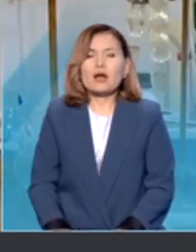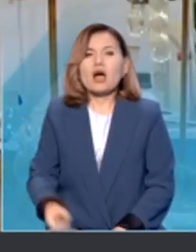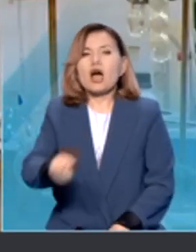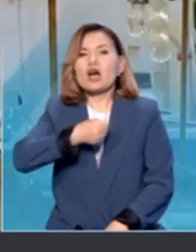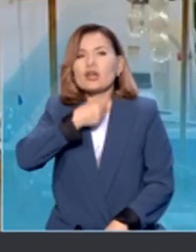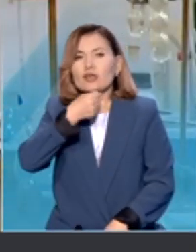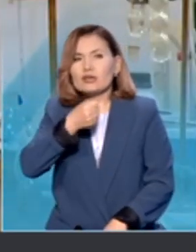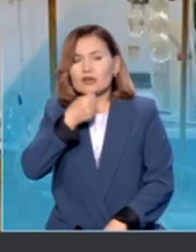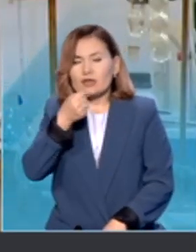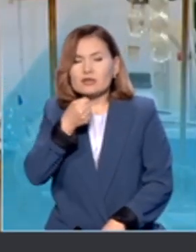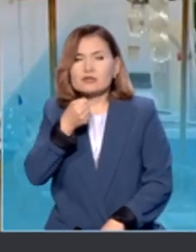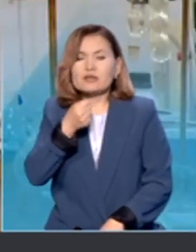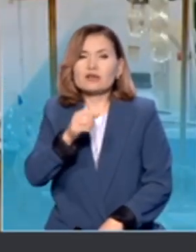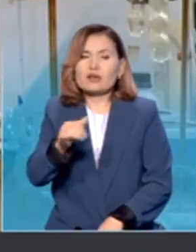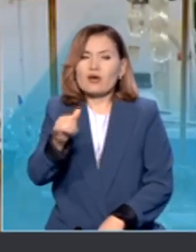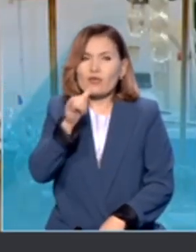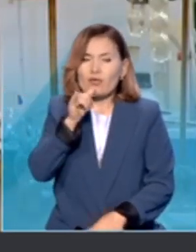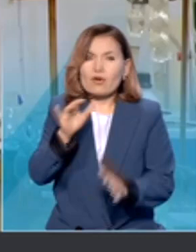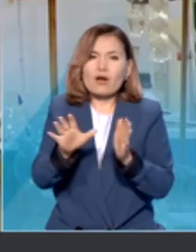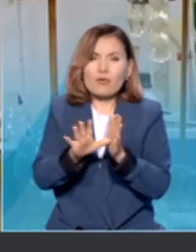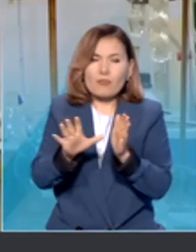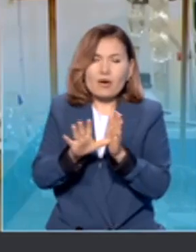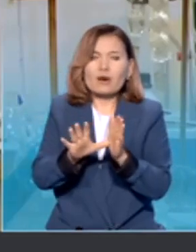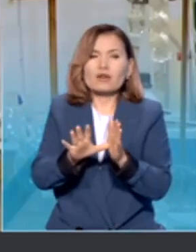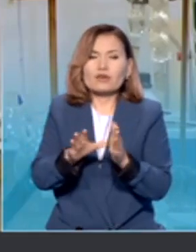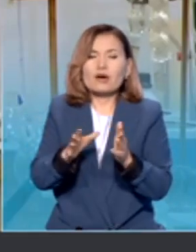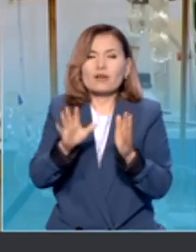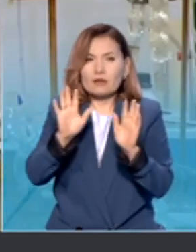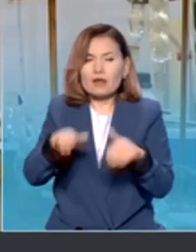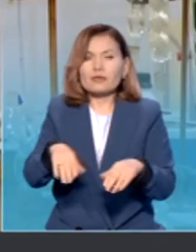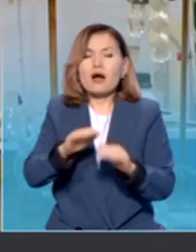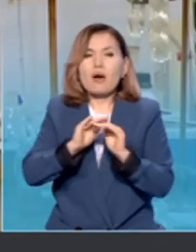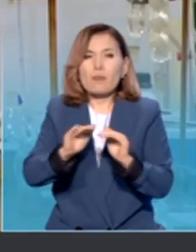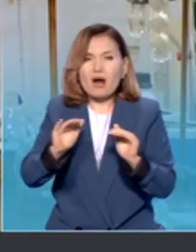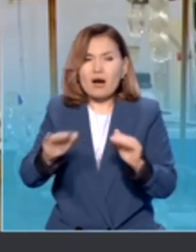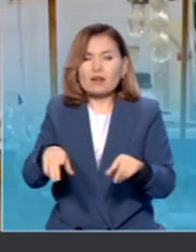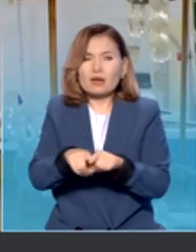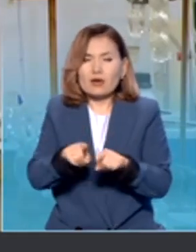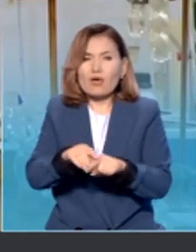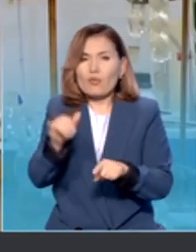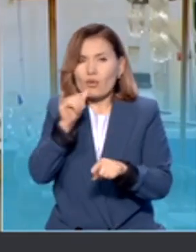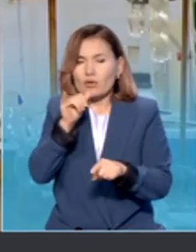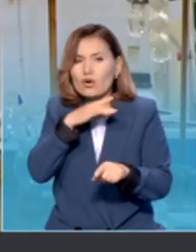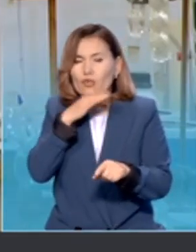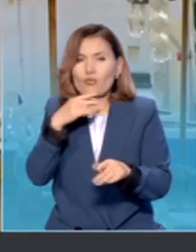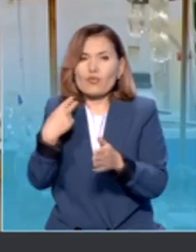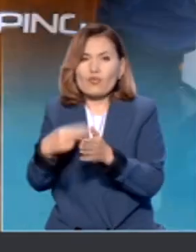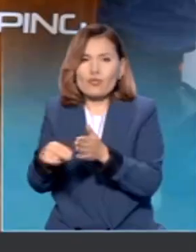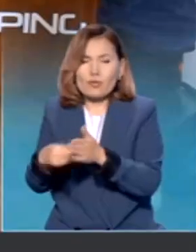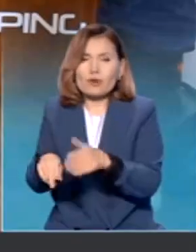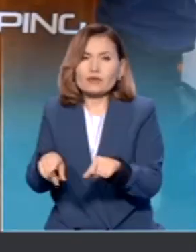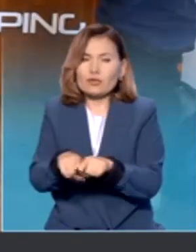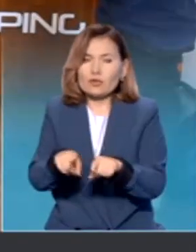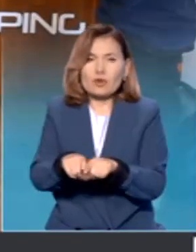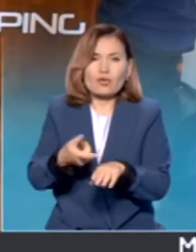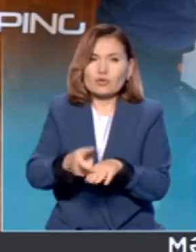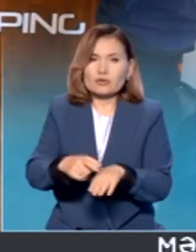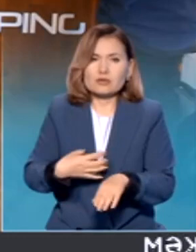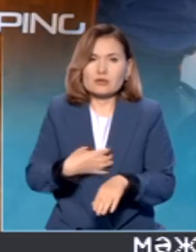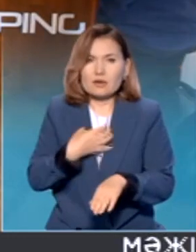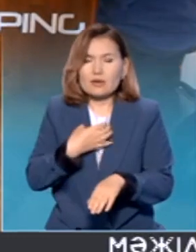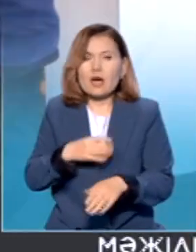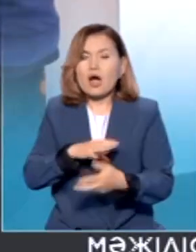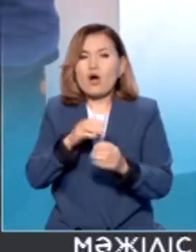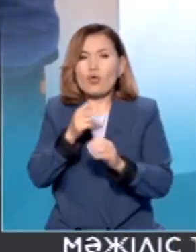Ересектерге емес, балаларға арнап шығарылғанын байқадық. Өйткені дәмі, қоспалары, жарнамалау жолдары жас жеткіншектерді тарту үшін жасалған. Жаңа өзгерістерге